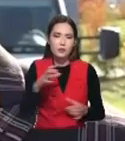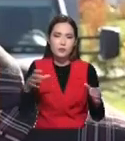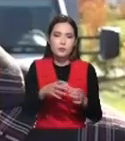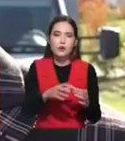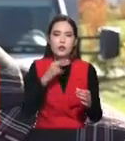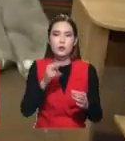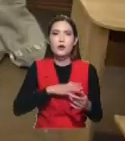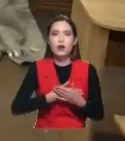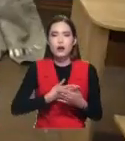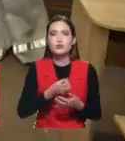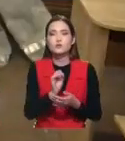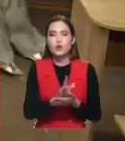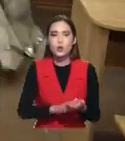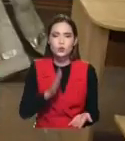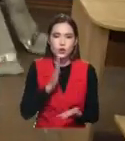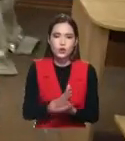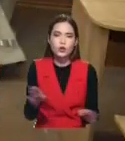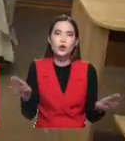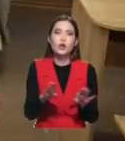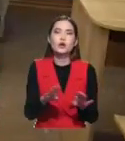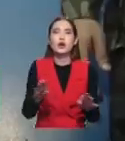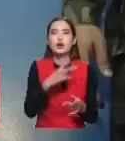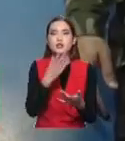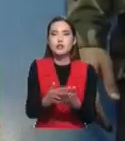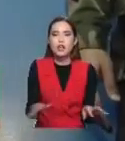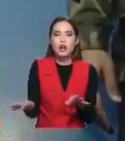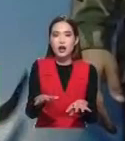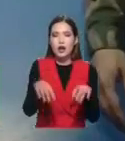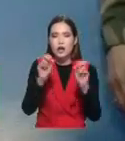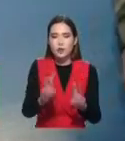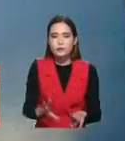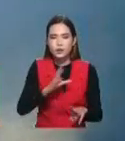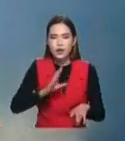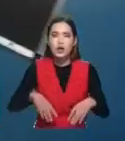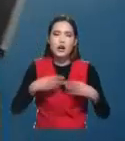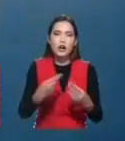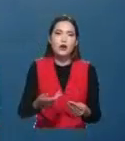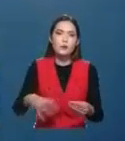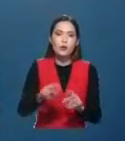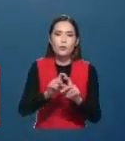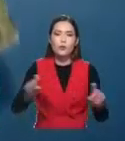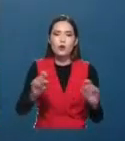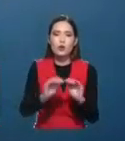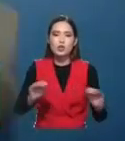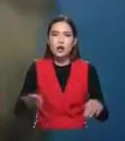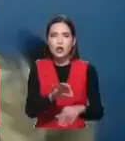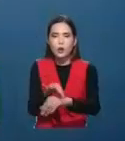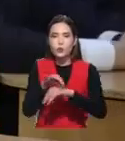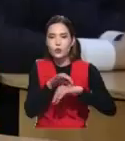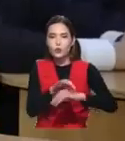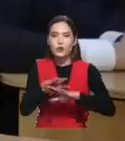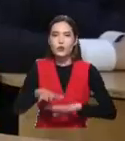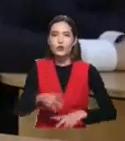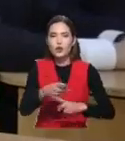акции будут продолжены. Такую же акцию партийцы организовали и для павлодарских школьников. Детям провели экскурсию по пожарной части,